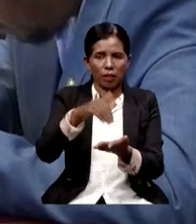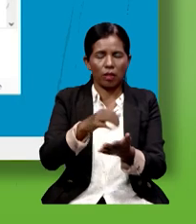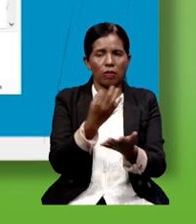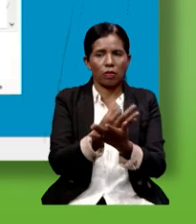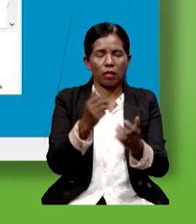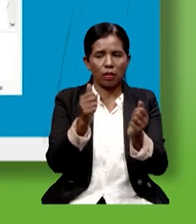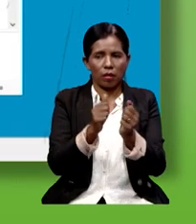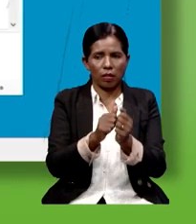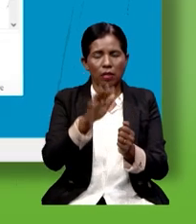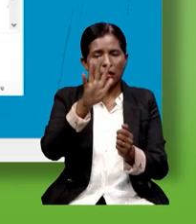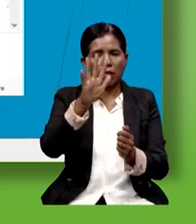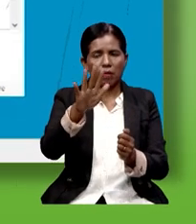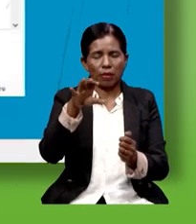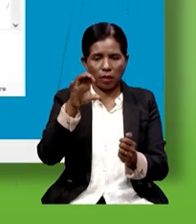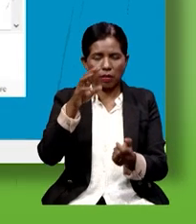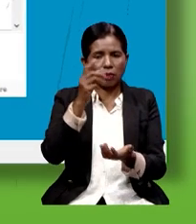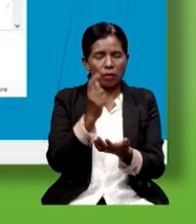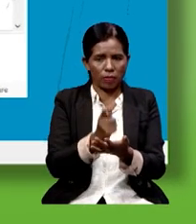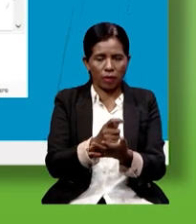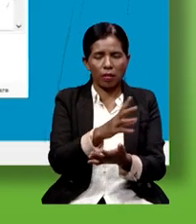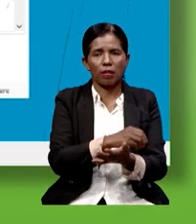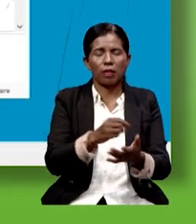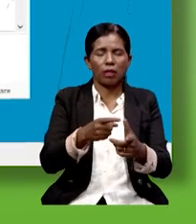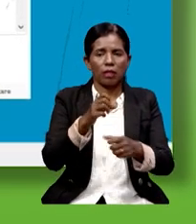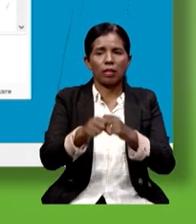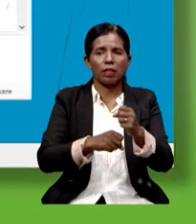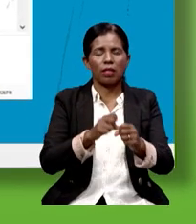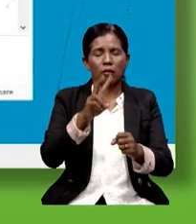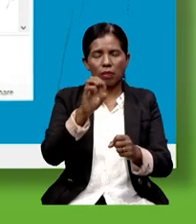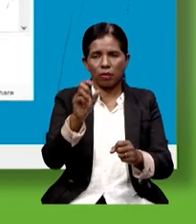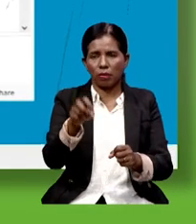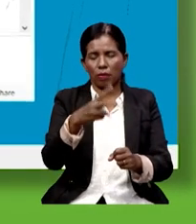americano tokon atus lima resin. A husi tina rihun rua san resin rua,